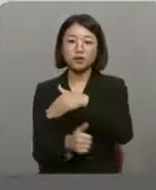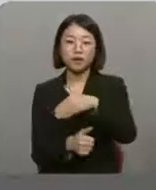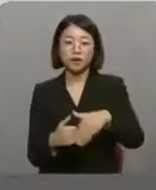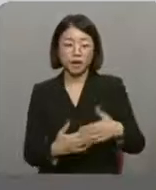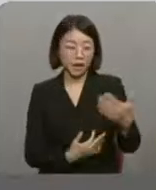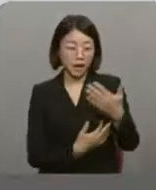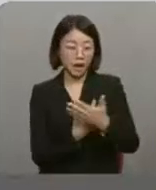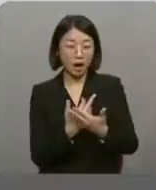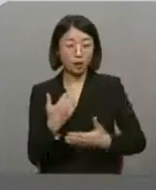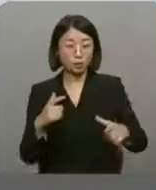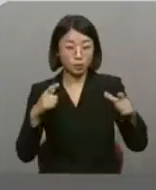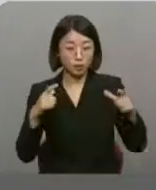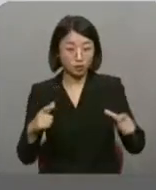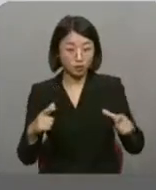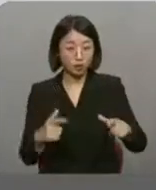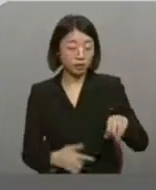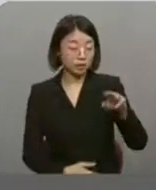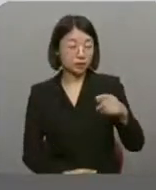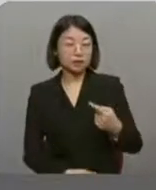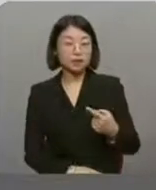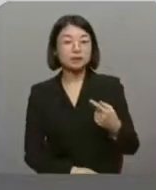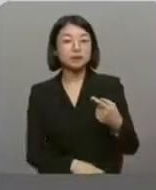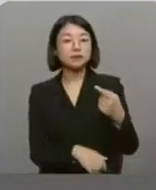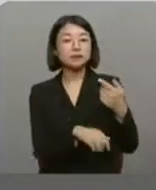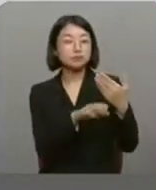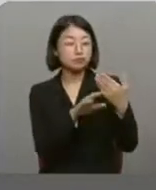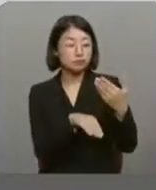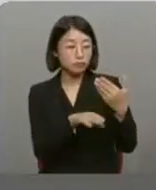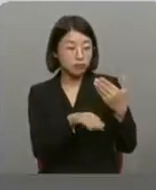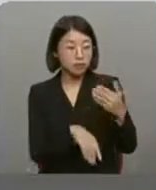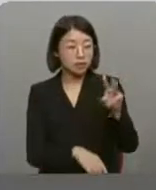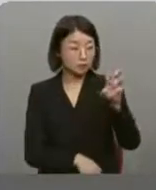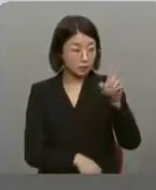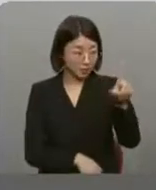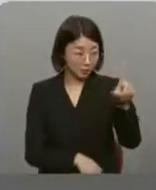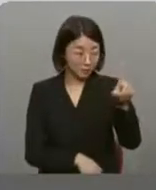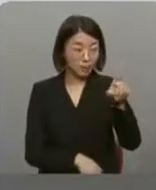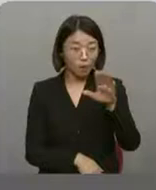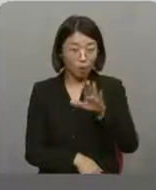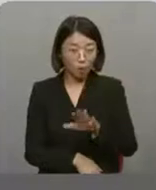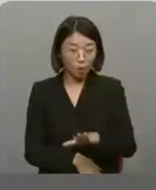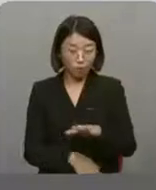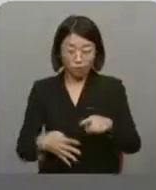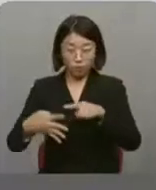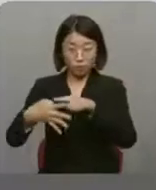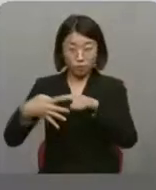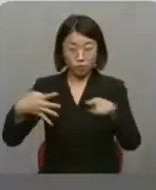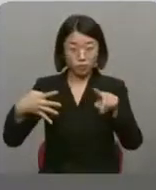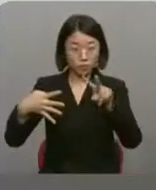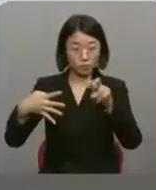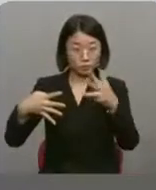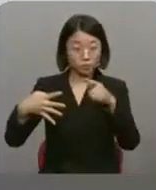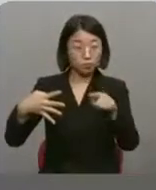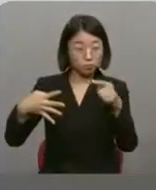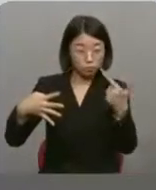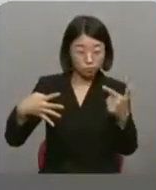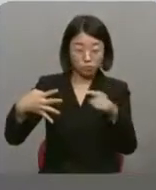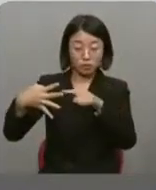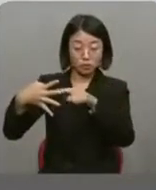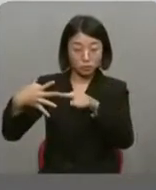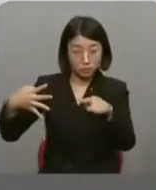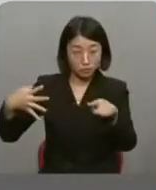전체 확진 자 의 경우도 지난달 하루 평균 33.1 명에서 이달 첫째 주 28.6 명 이번주